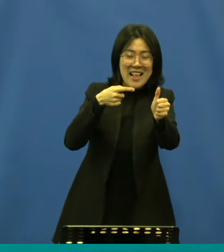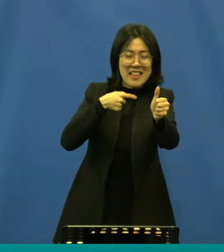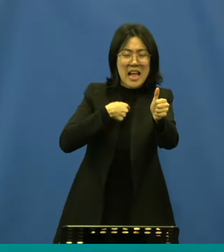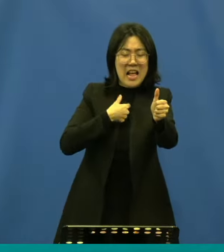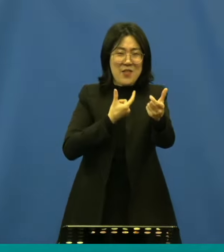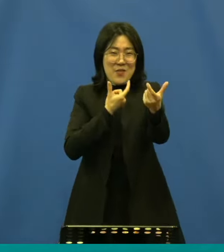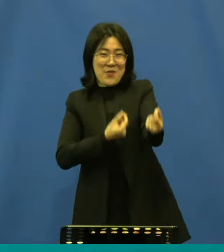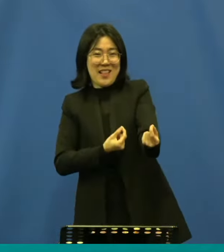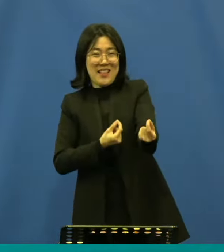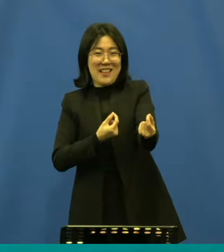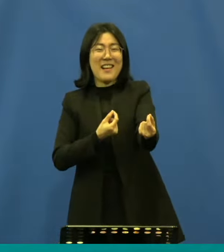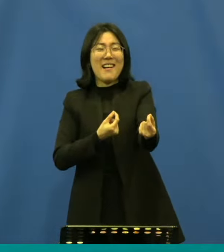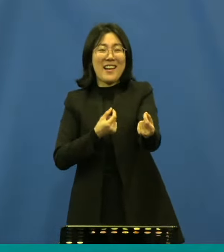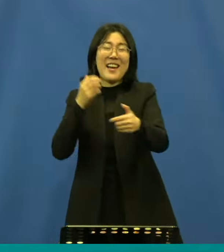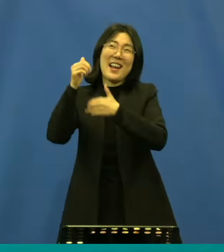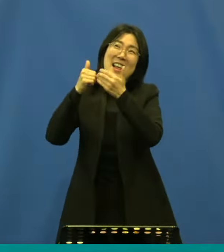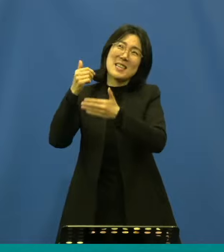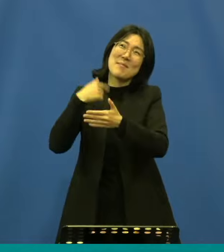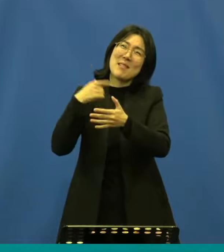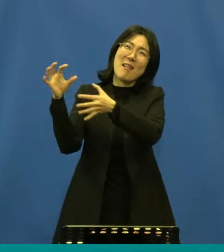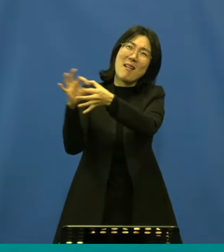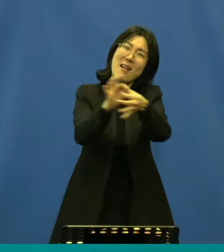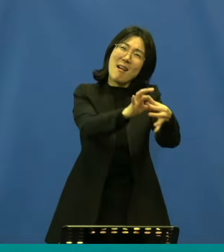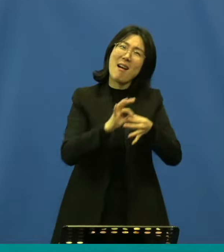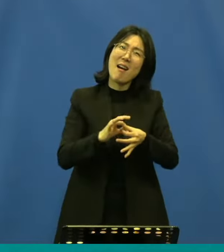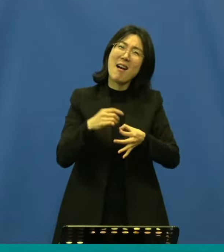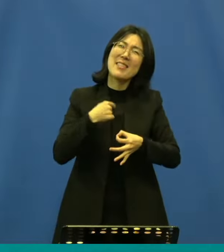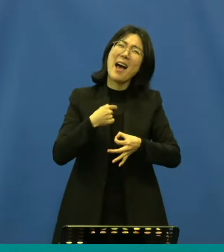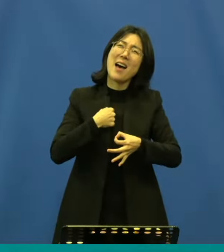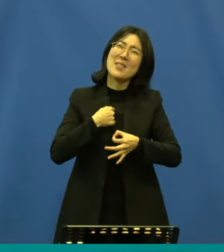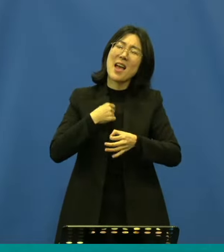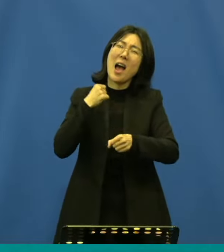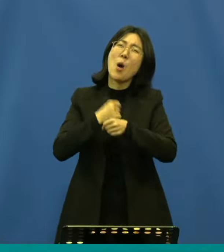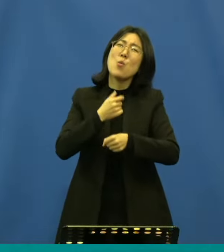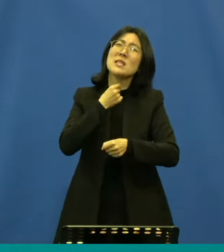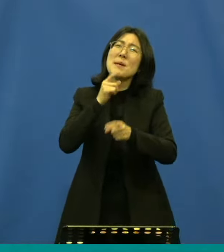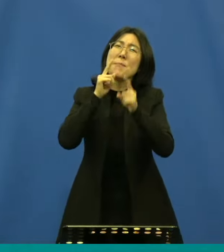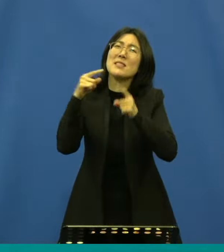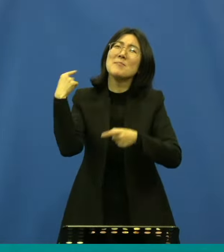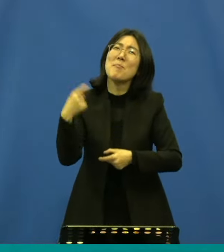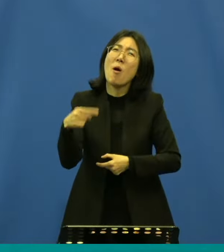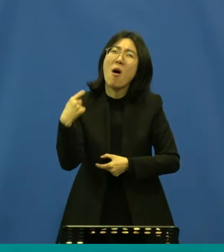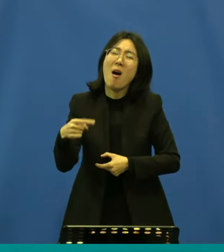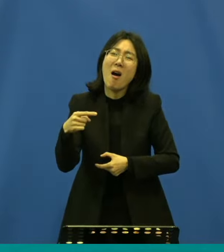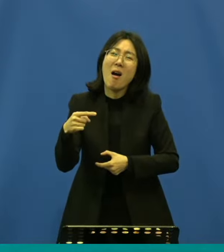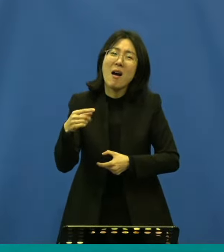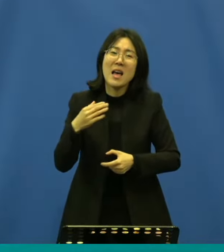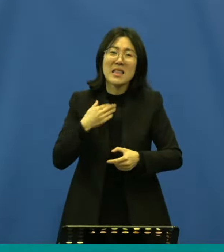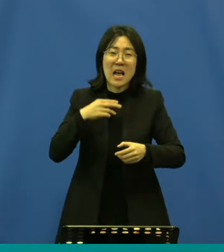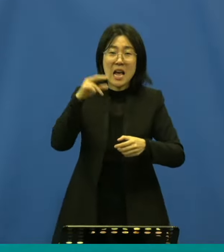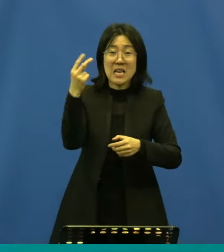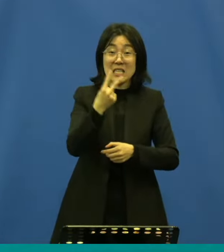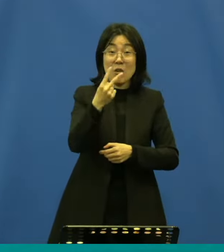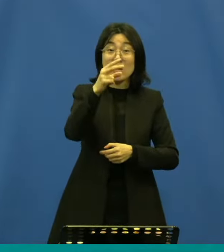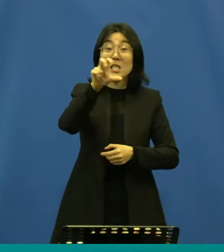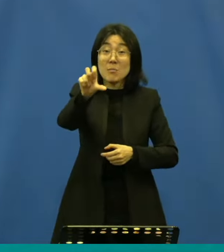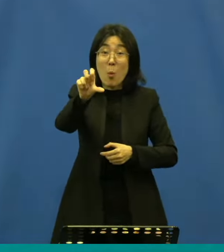통해서 나에게 하나님이 뭘 말씀하시는가, 이 새해에 이 한 해 내가 붙들고 좀 가야 될